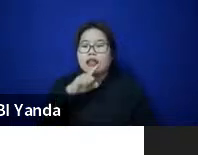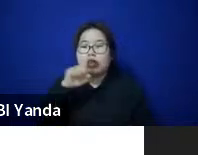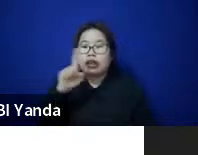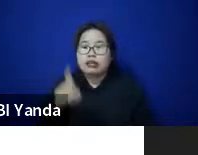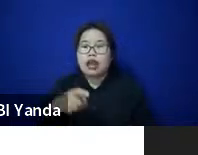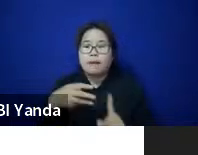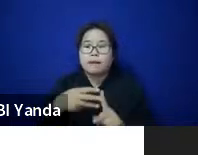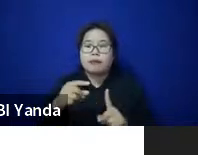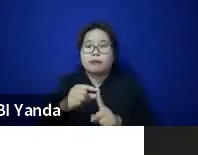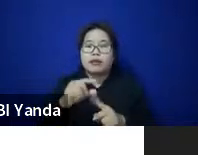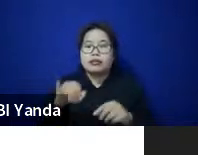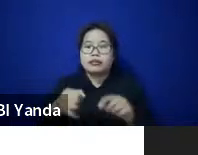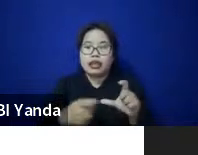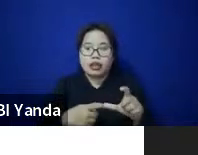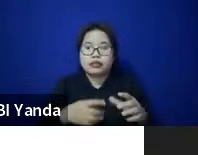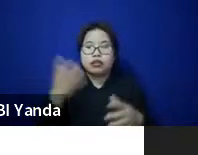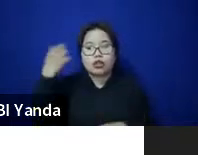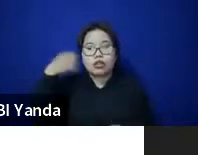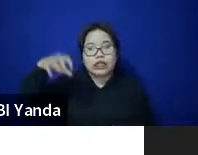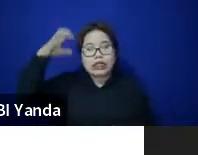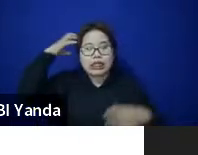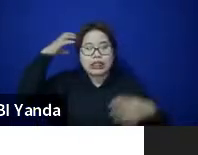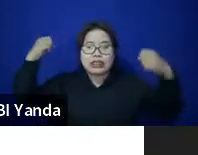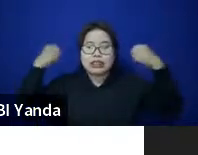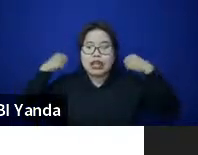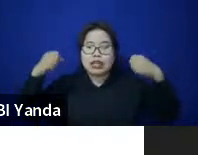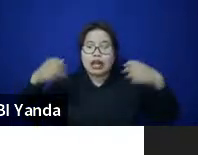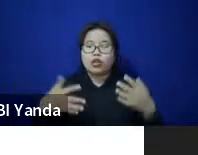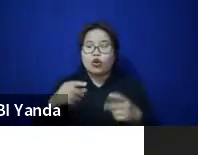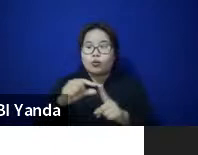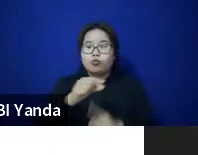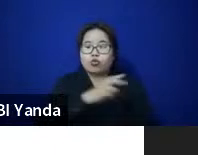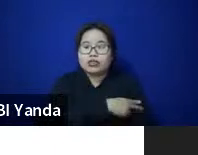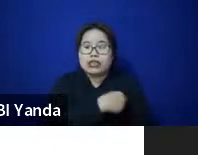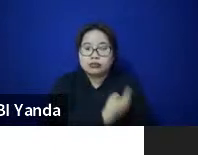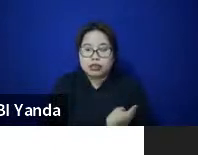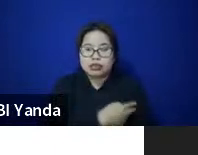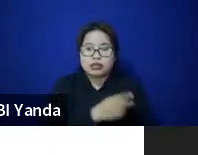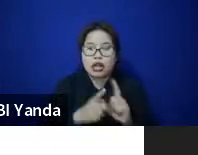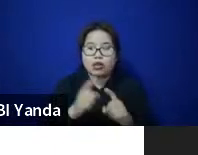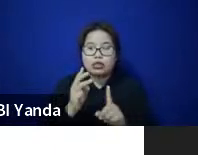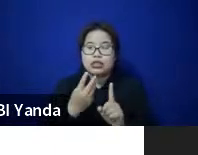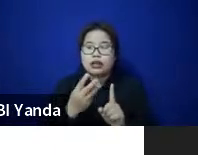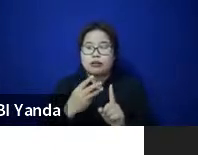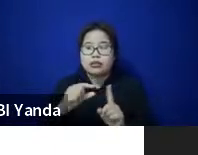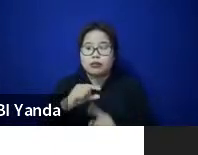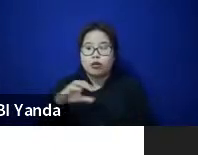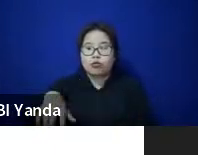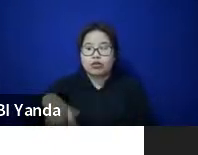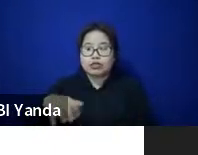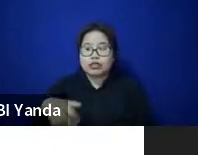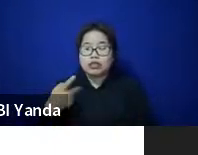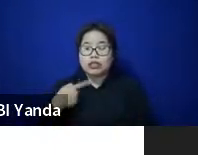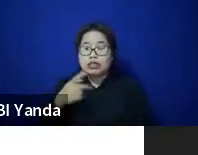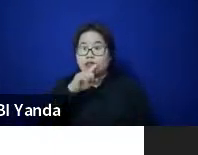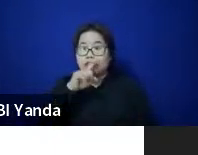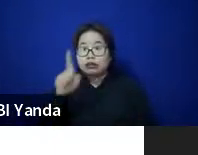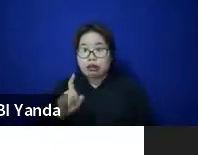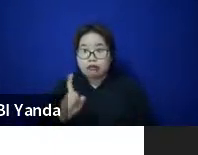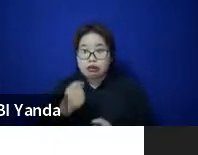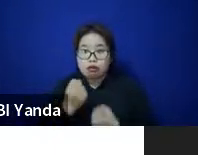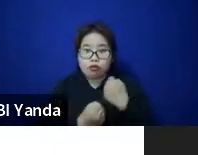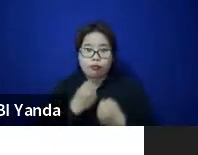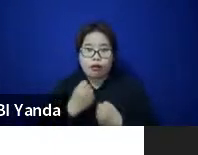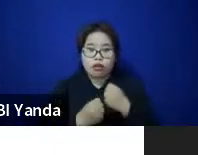ke Dinas Kesehatan, beberapa ke Puskesmas juga di 13 provinsi ini. Kita tanya apakah ada upaya